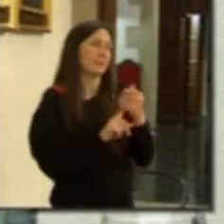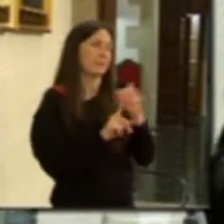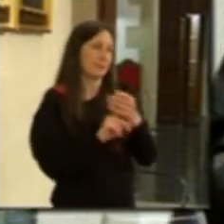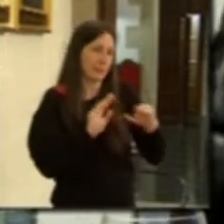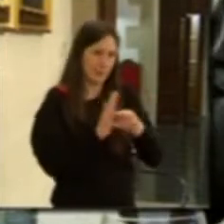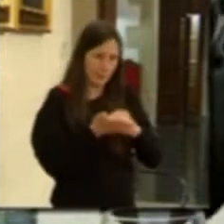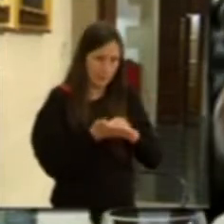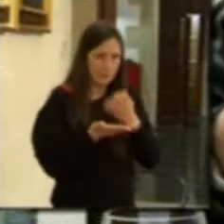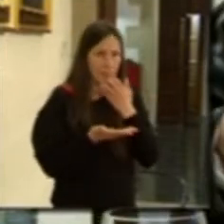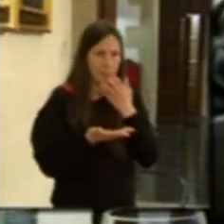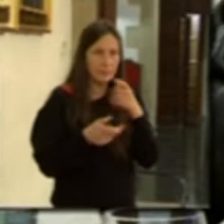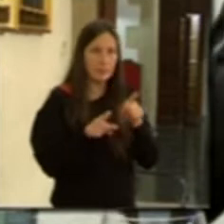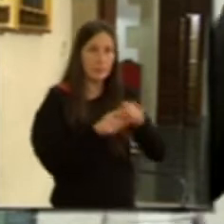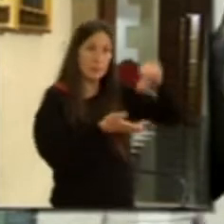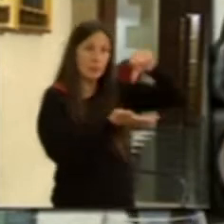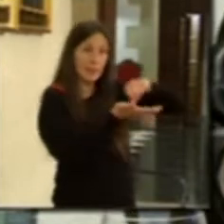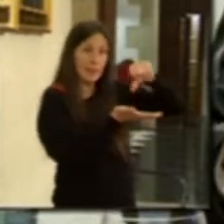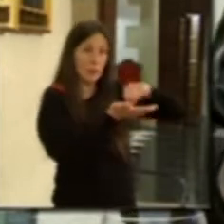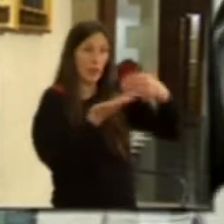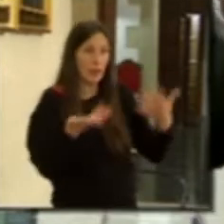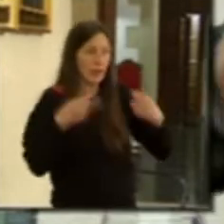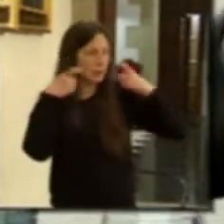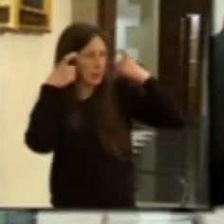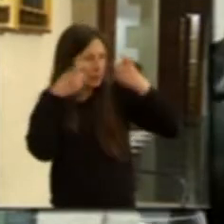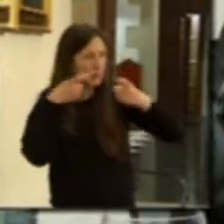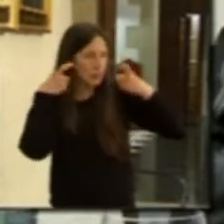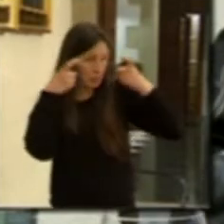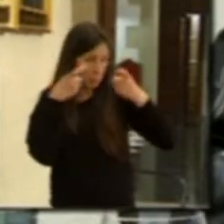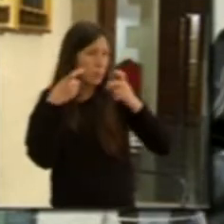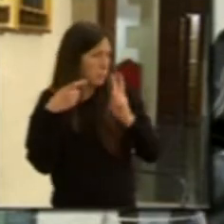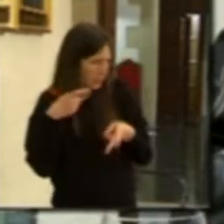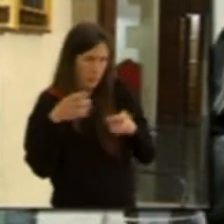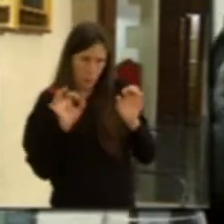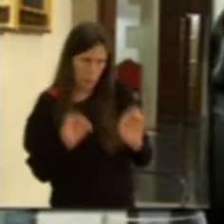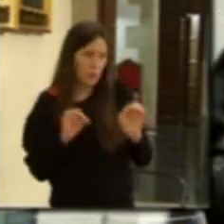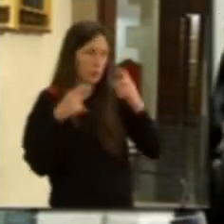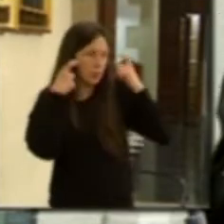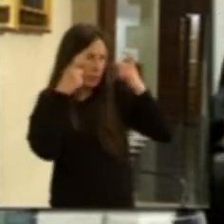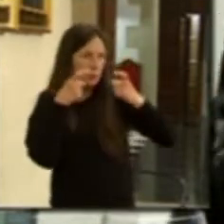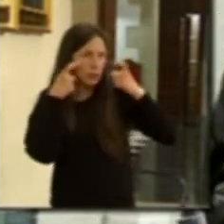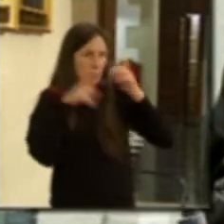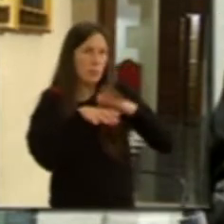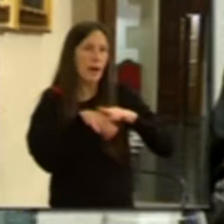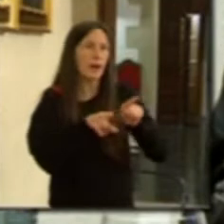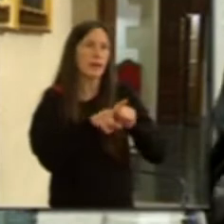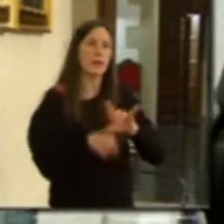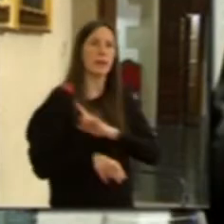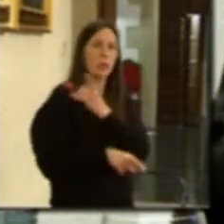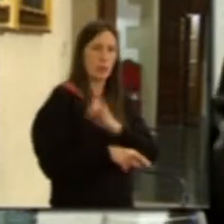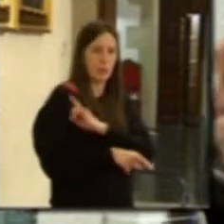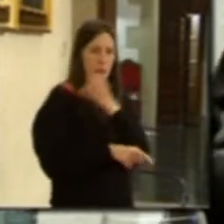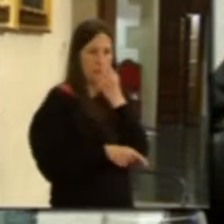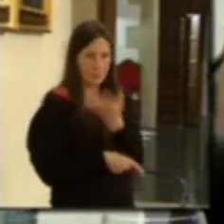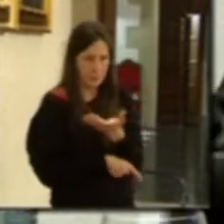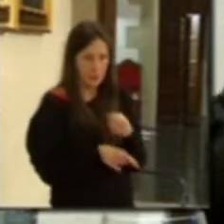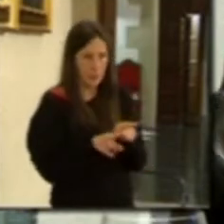I de fet, les ciutats estan posant un esforç molt important, i Vic també és un exemple, per ser més sostenibles, per